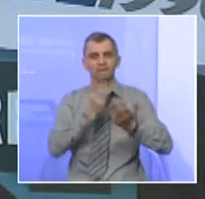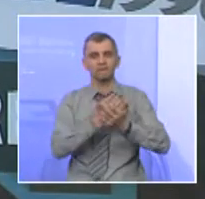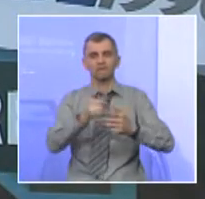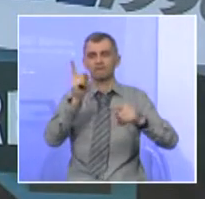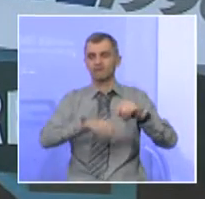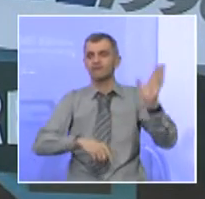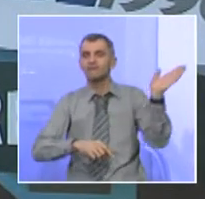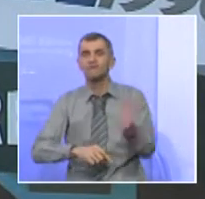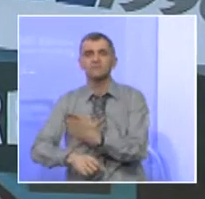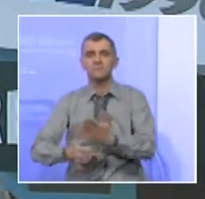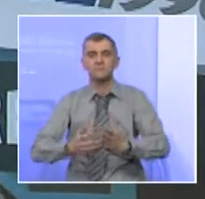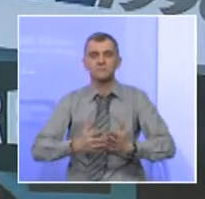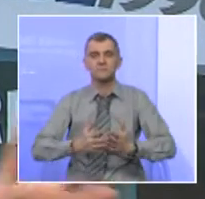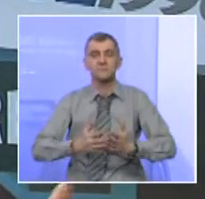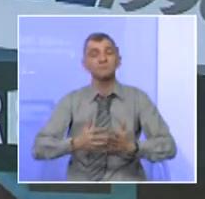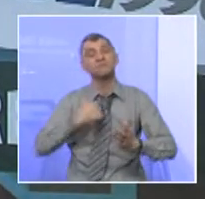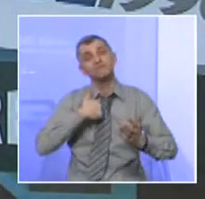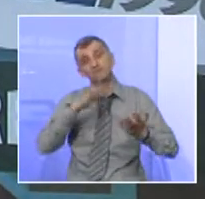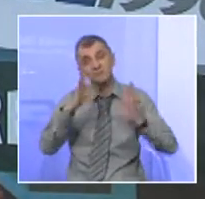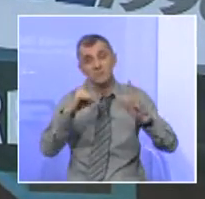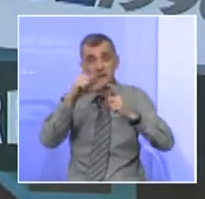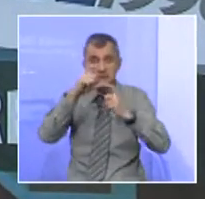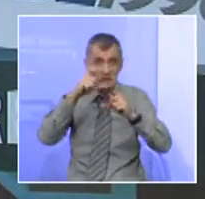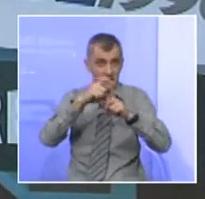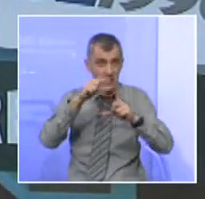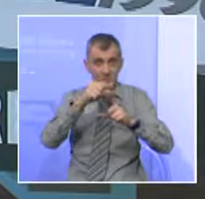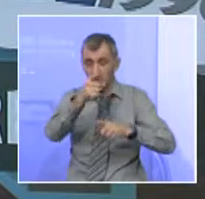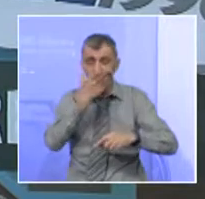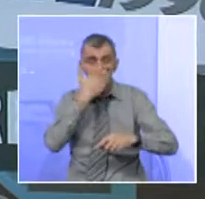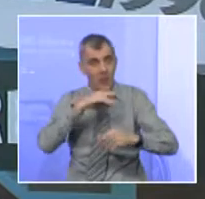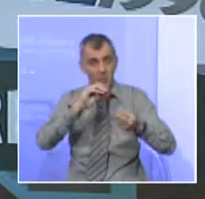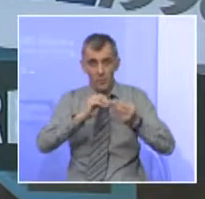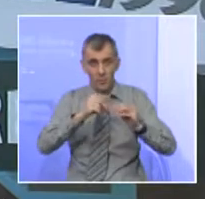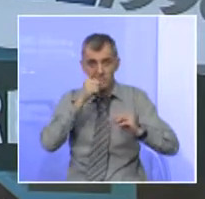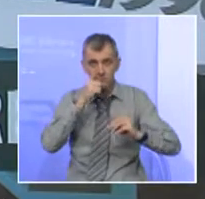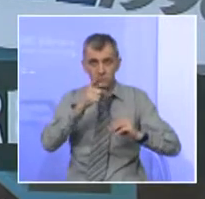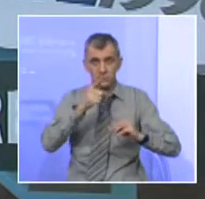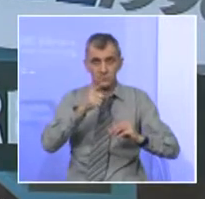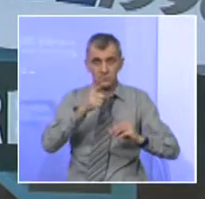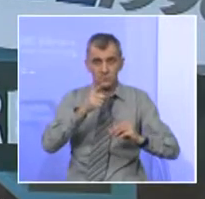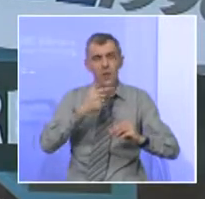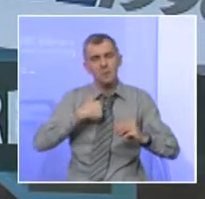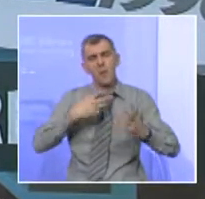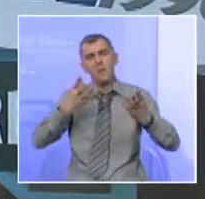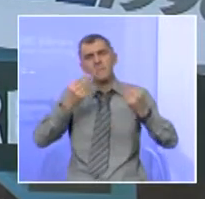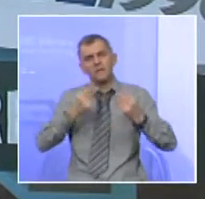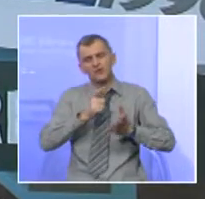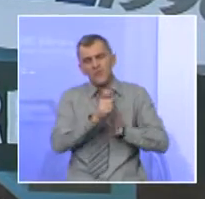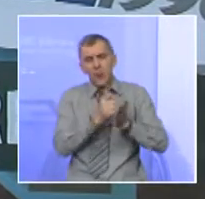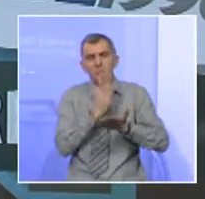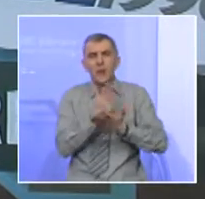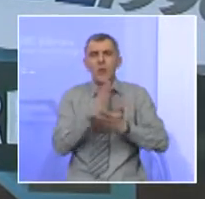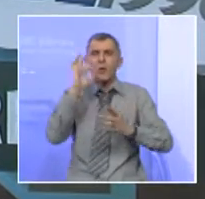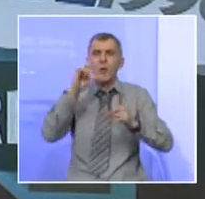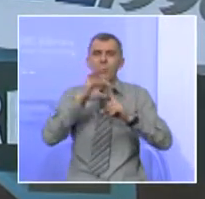opozicija. Možda mi u SDP-u nemamo toliki problem s tim, jer smo puno više vremena proveli u opoziciji nego na vlasti,